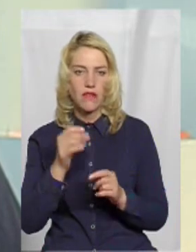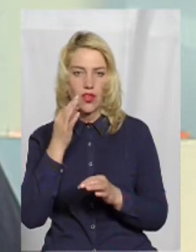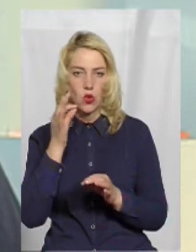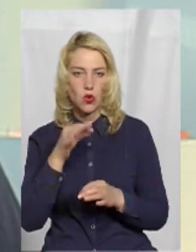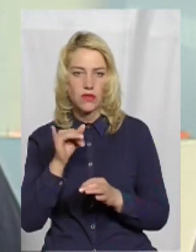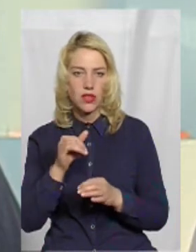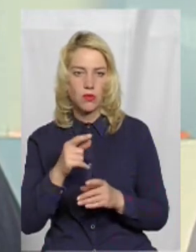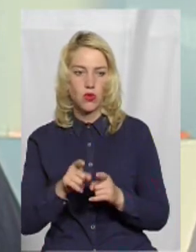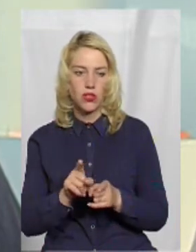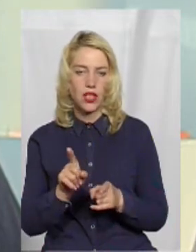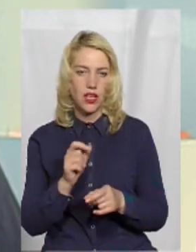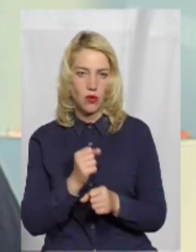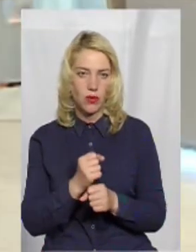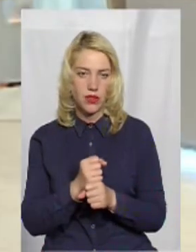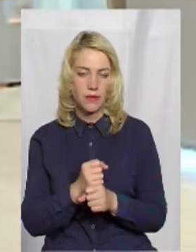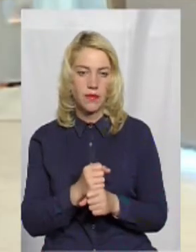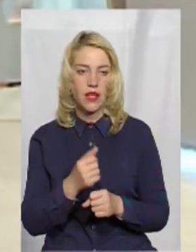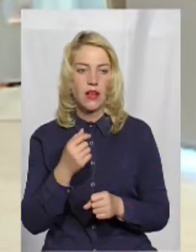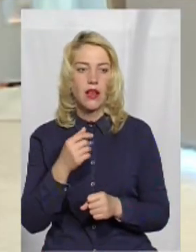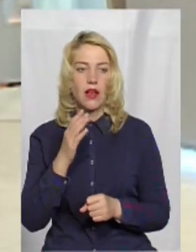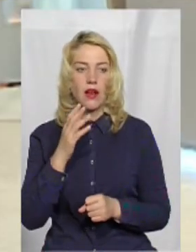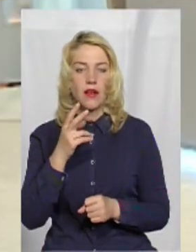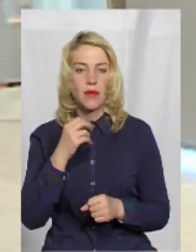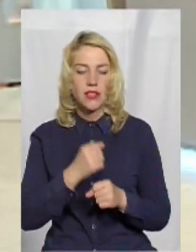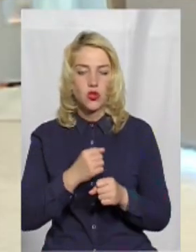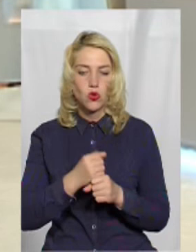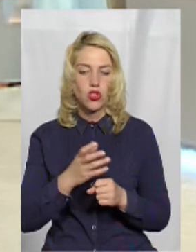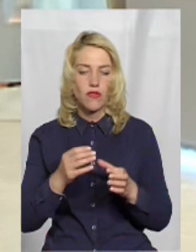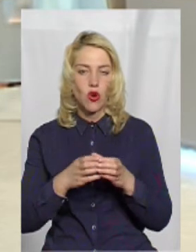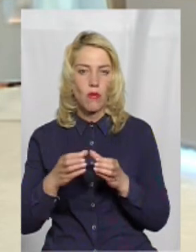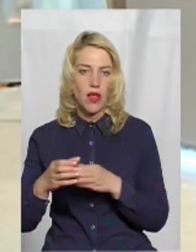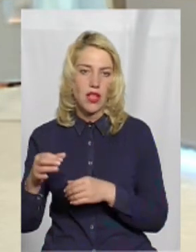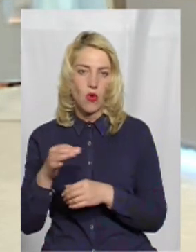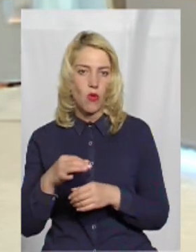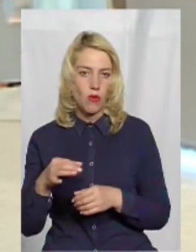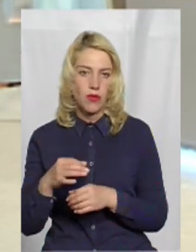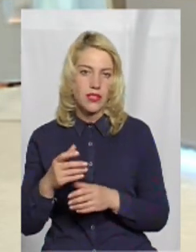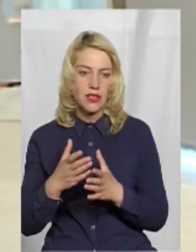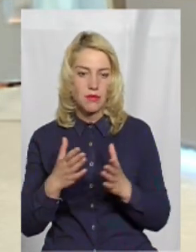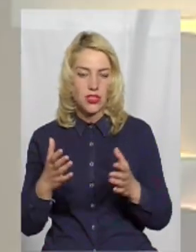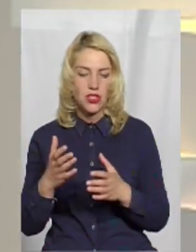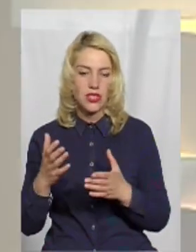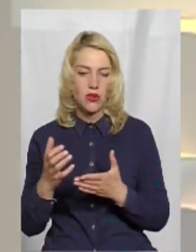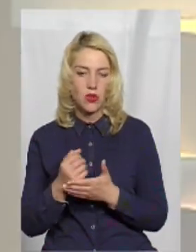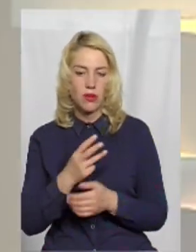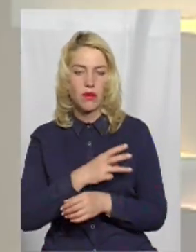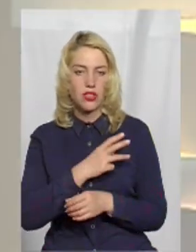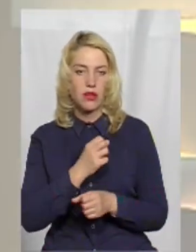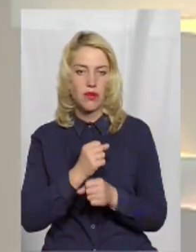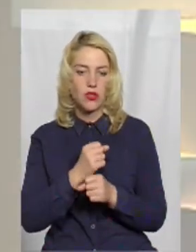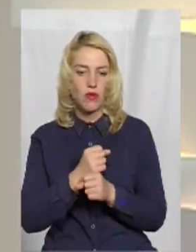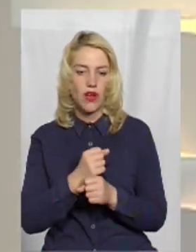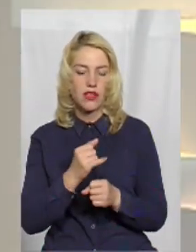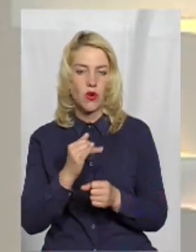будуть в себе подібні речі робити. От все ж таки, працюючи в громадах області, більше зустрічаєте бажання рухатись у напрямку альтернативних